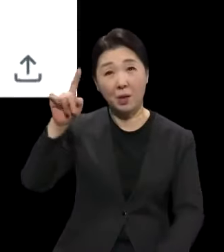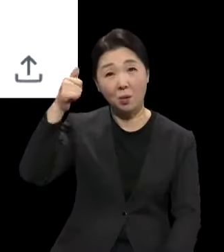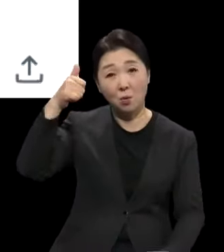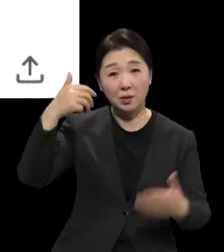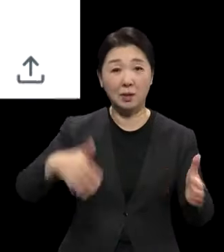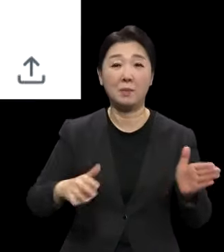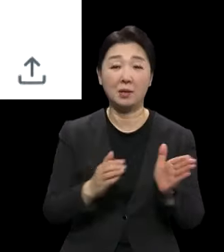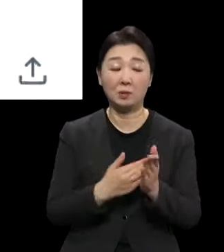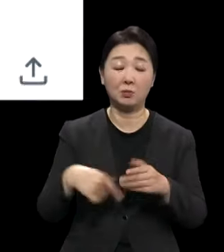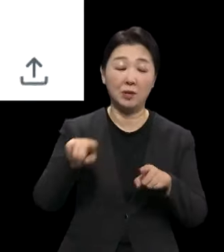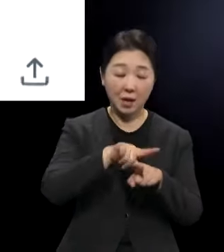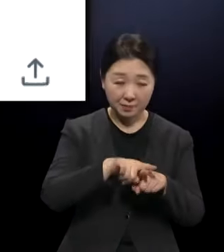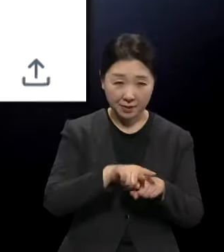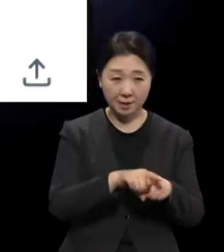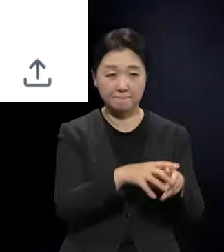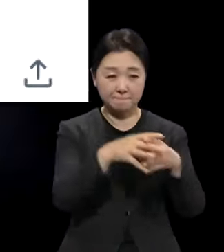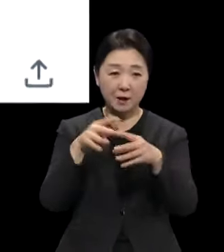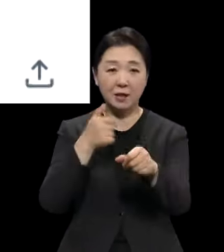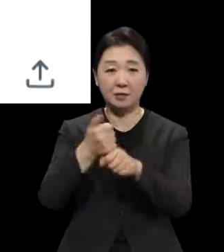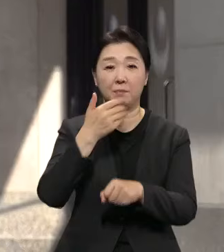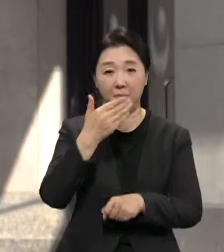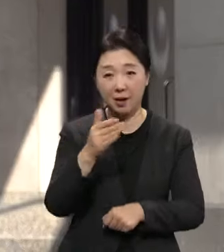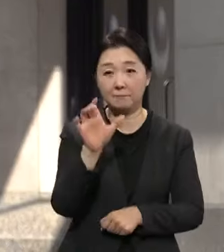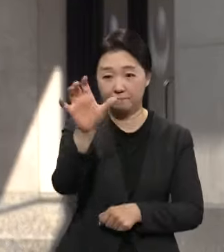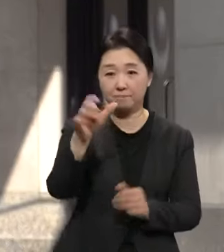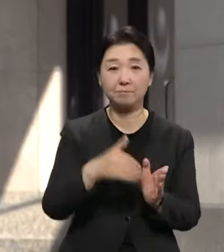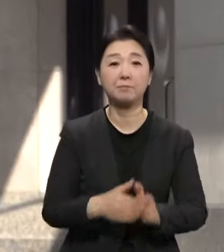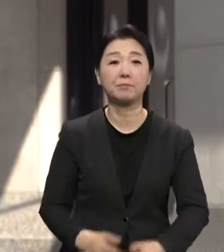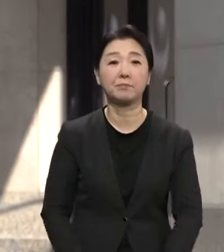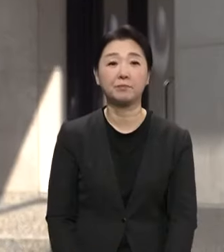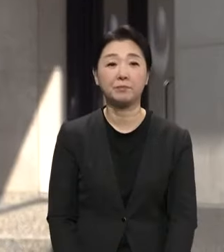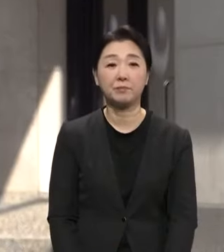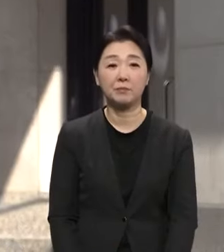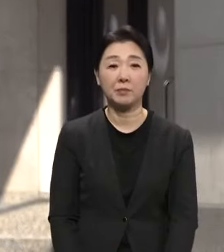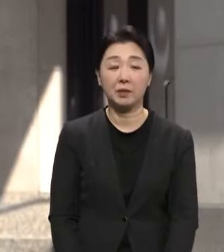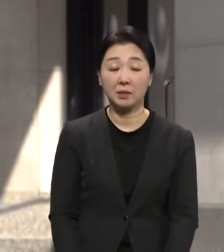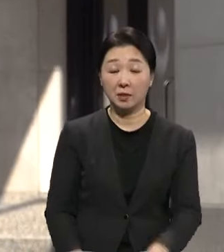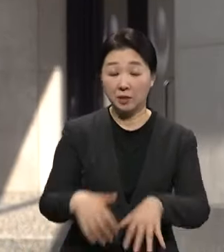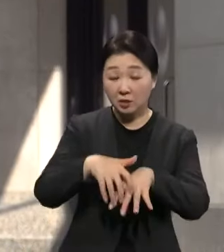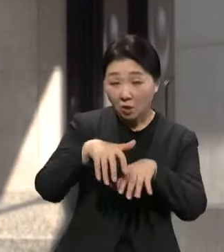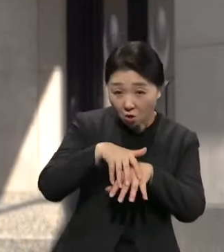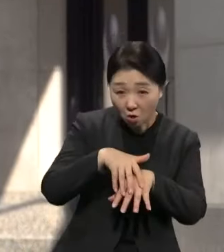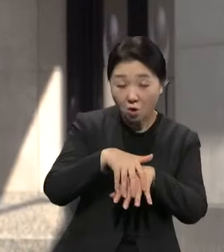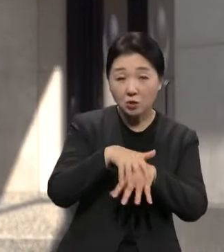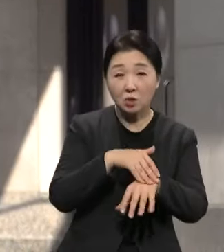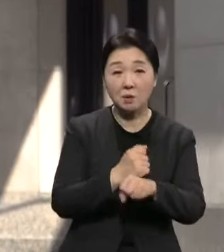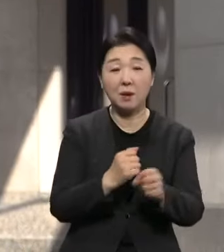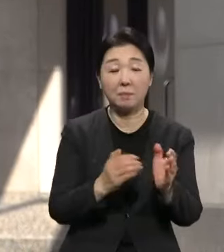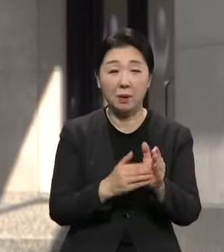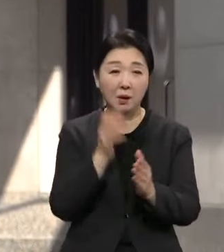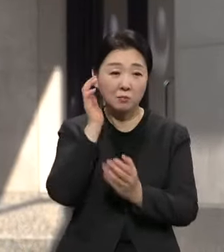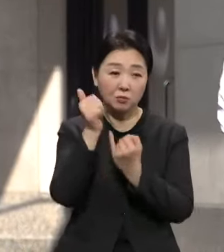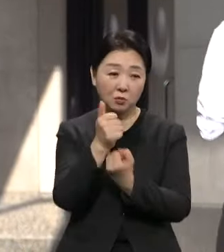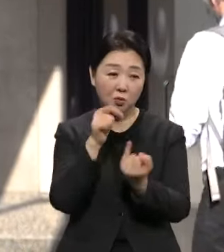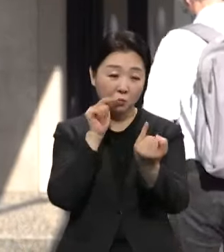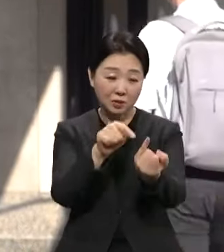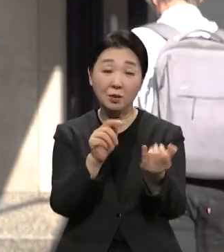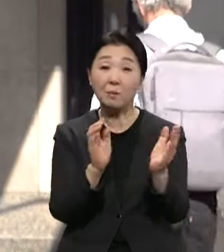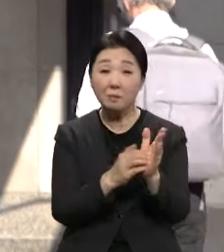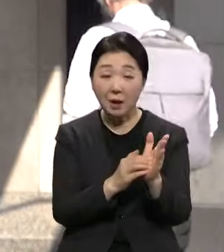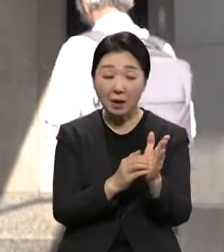우리는 함께 이길 거라고 글을 남겼습니다 새로 선거 전략을 짜고 자신의 부통령 후보도 지명해야 하는